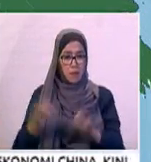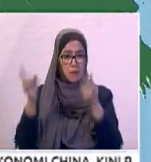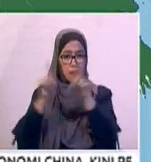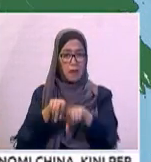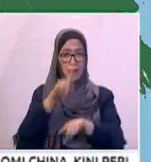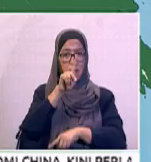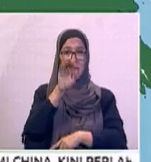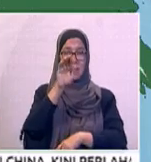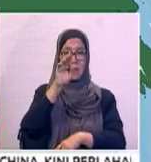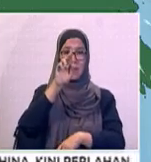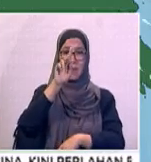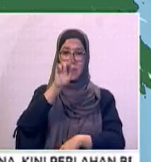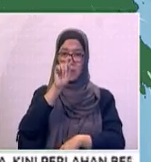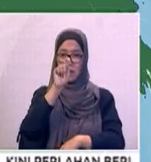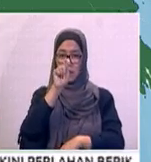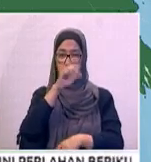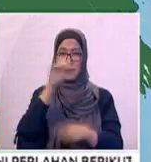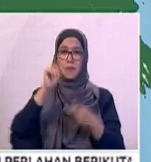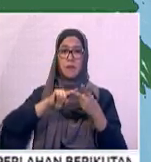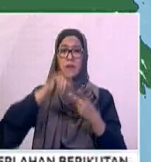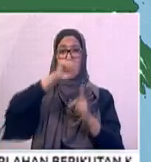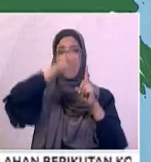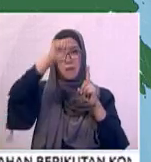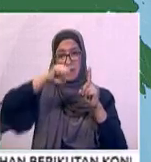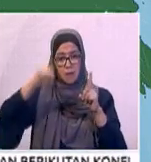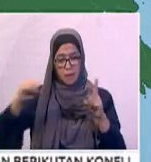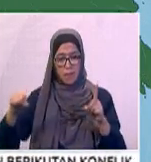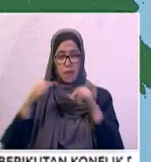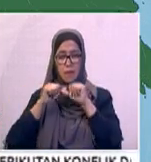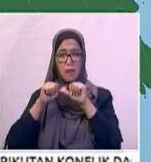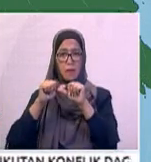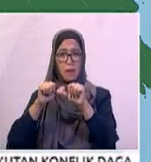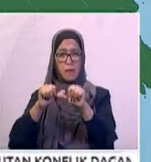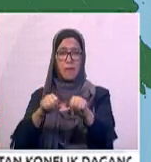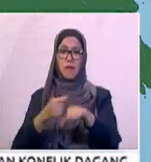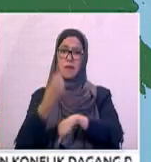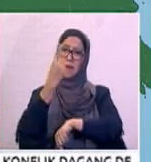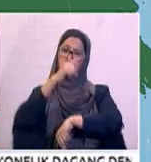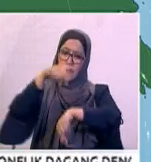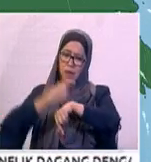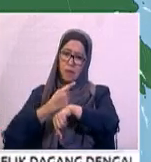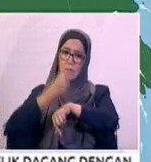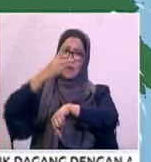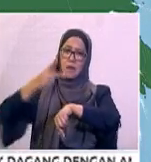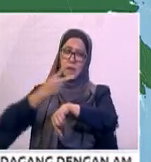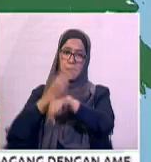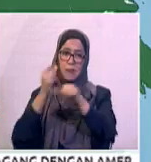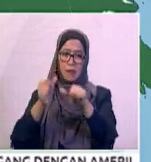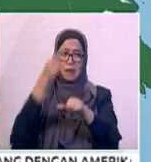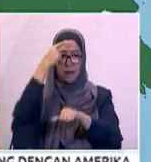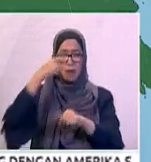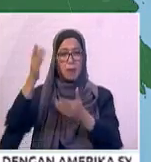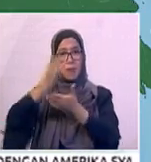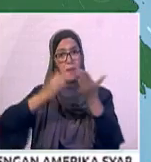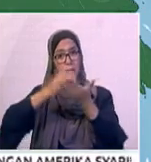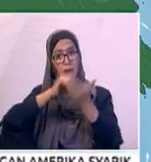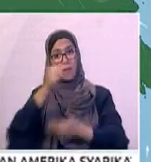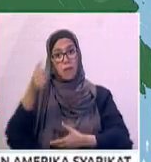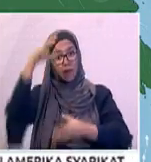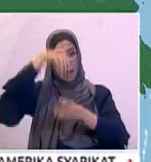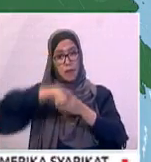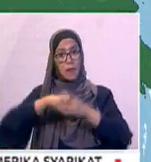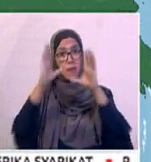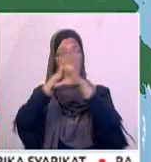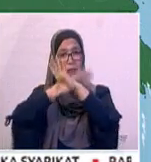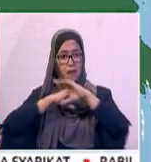kita jangkakan akan berlanjutan dalam tempoh 1 hingga 2 jam lagi. Bagi bahagian-bahagian lain termasuk di negeri Sarawak, buah masa kini